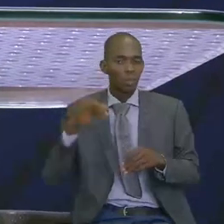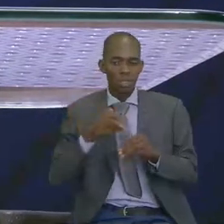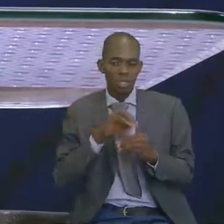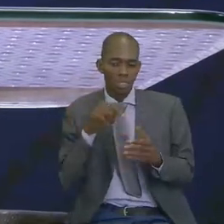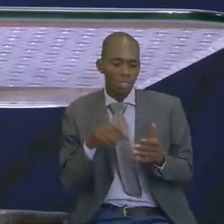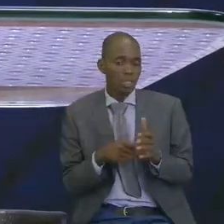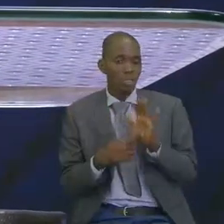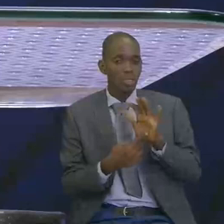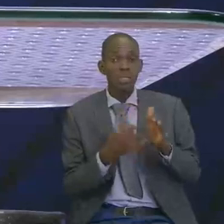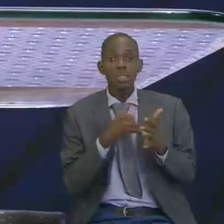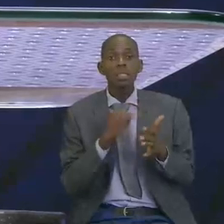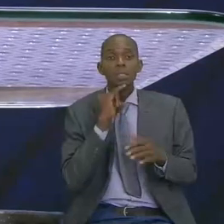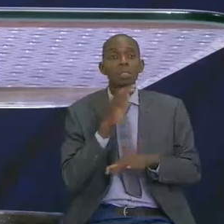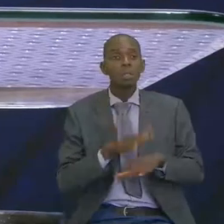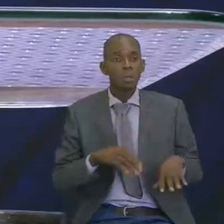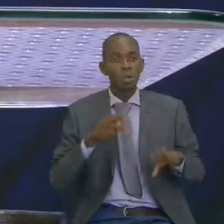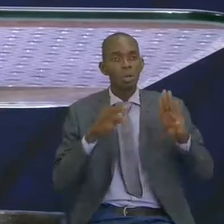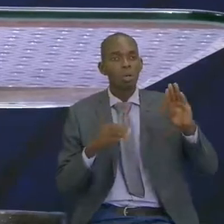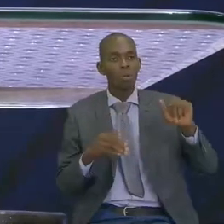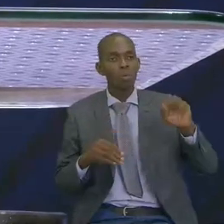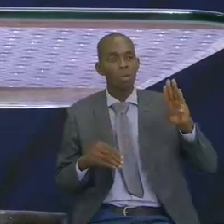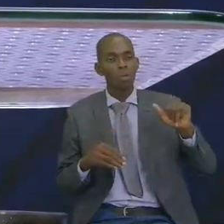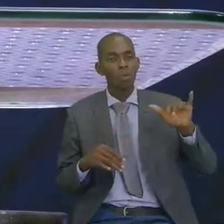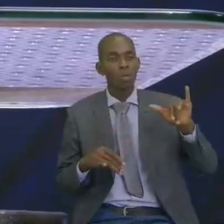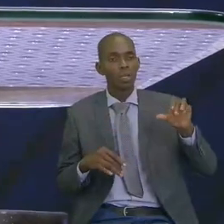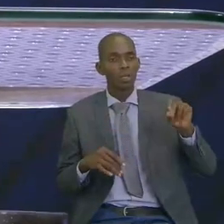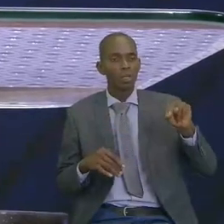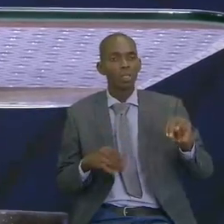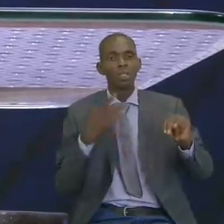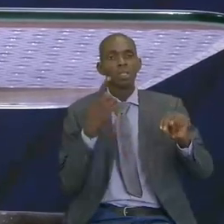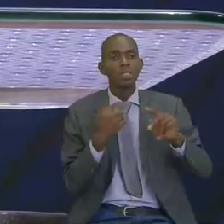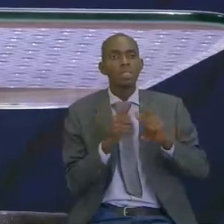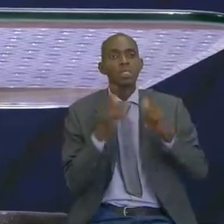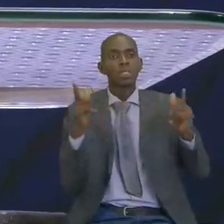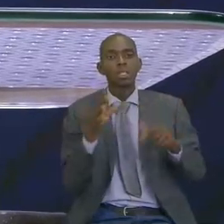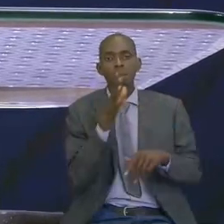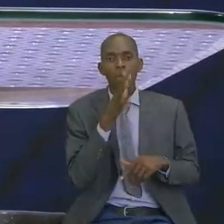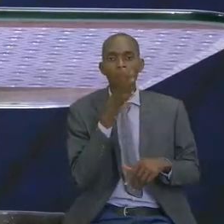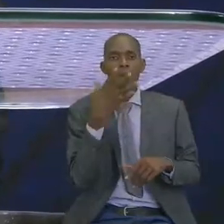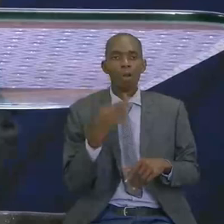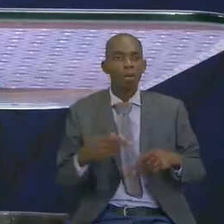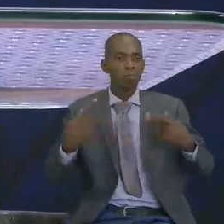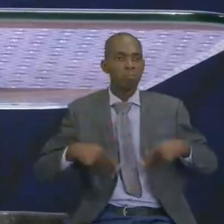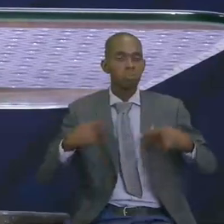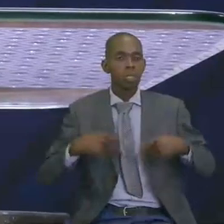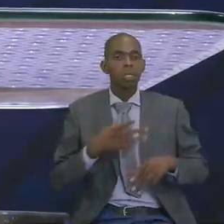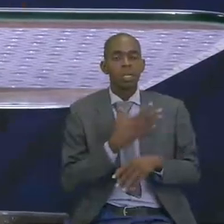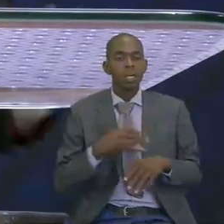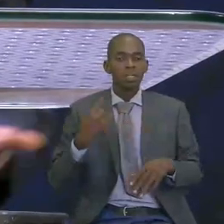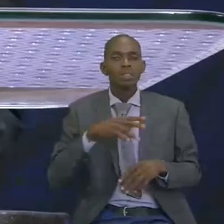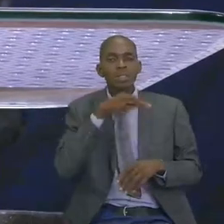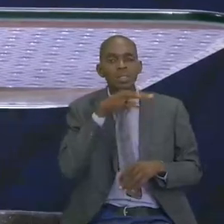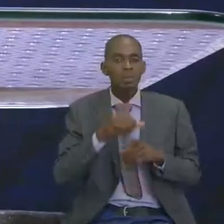c'est Babylone la Grande, la mère des impudiques et des abominations de la terre. Tous